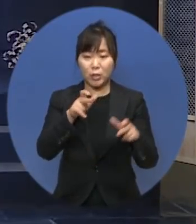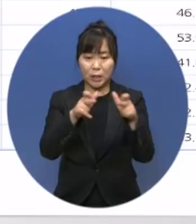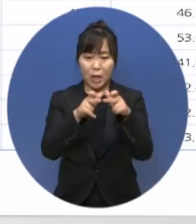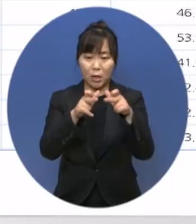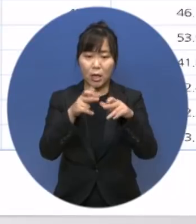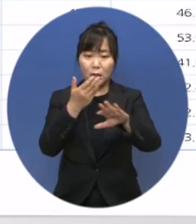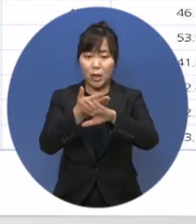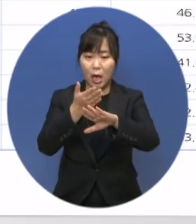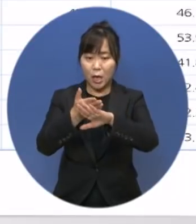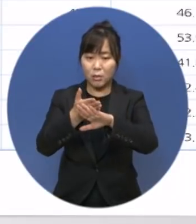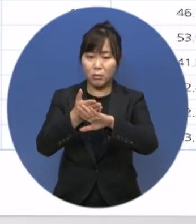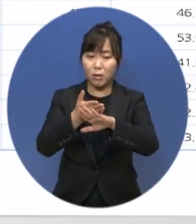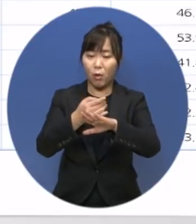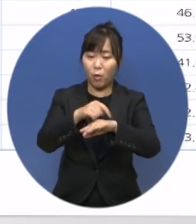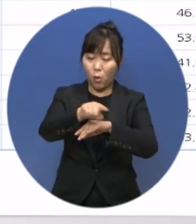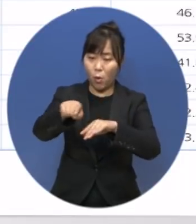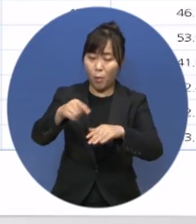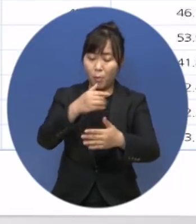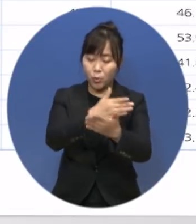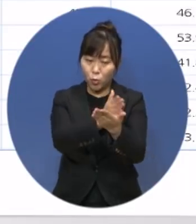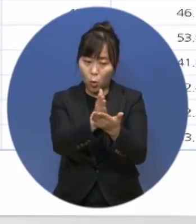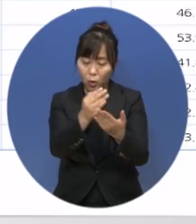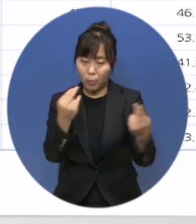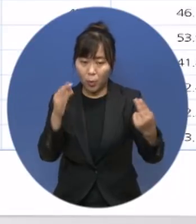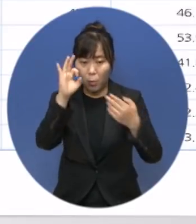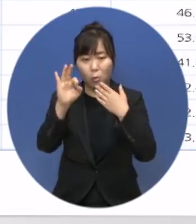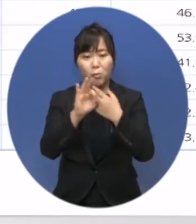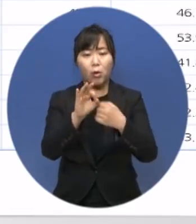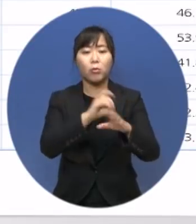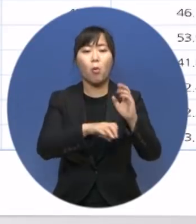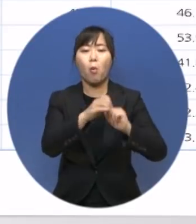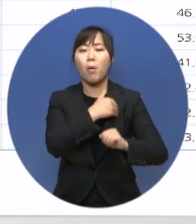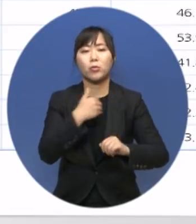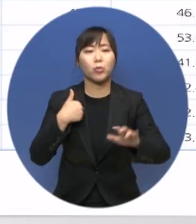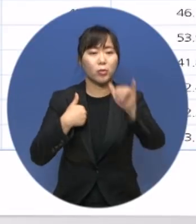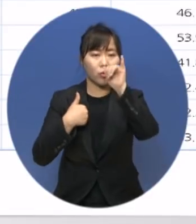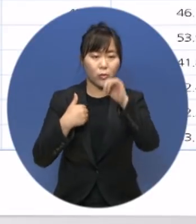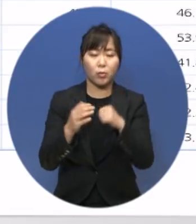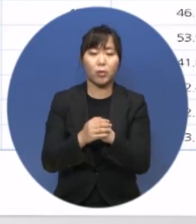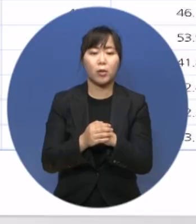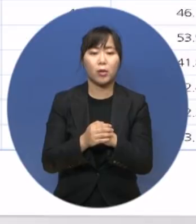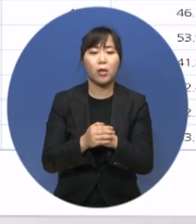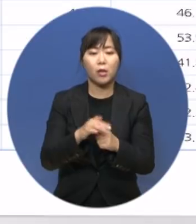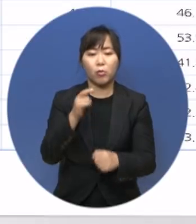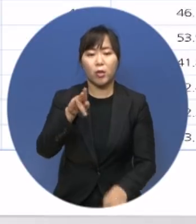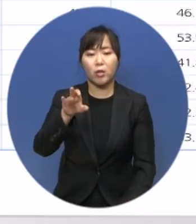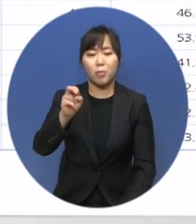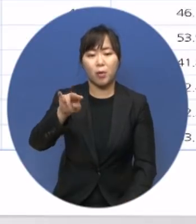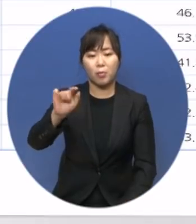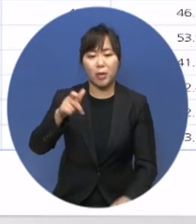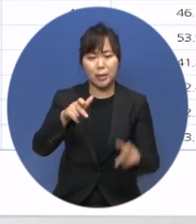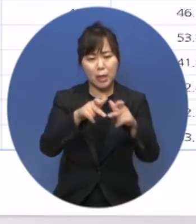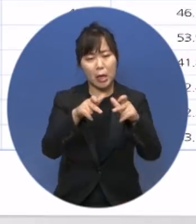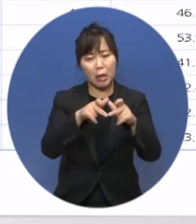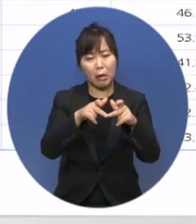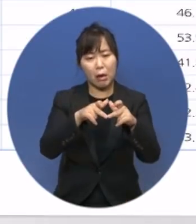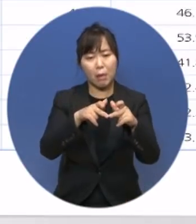다소 다른 유형보다 높은 만족도를 보이고 있고요. 뇌병의 장애가 다소 상대적으로